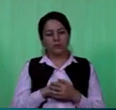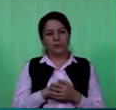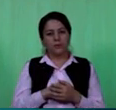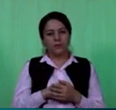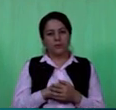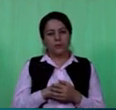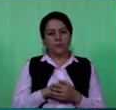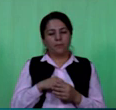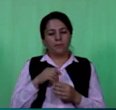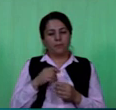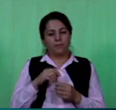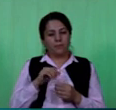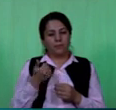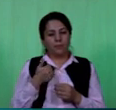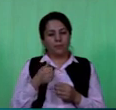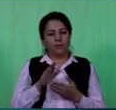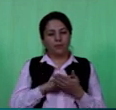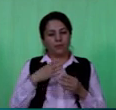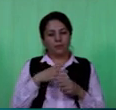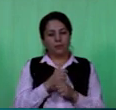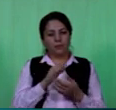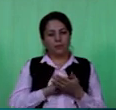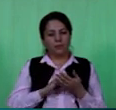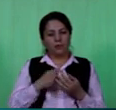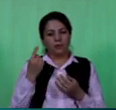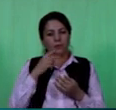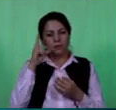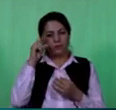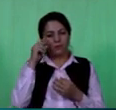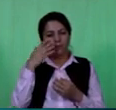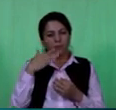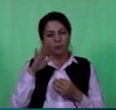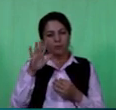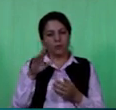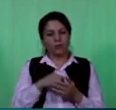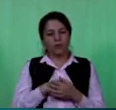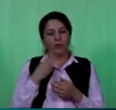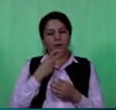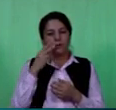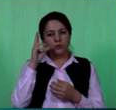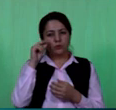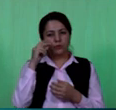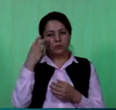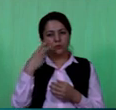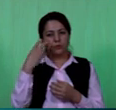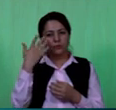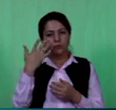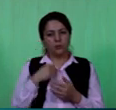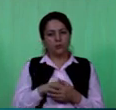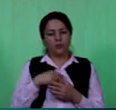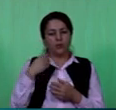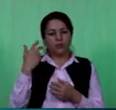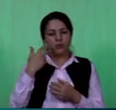прежде мы запишем краткую запись первое число 55 второе число 25